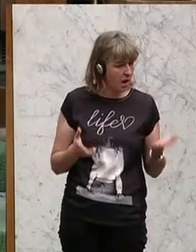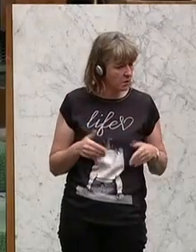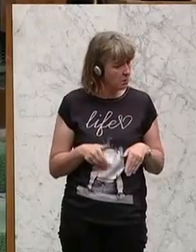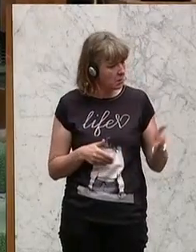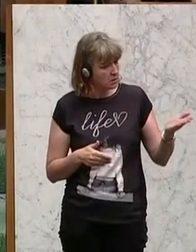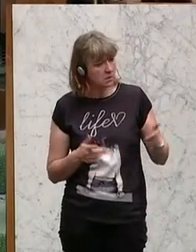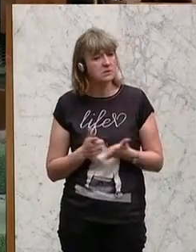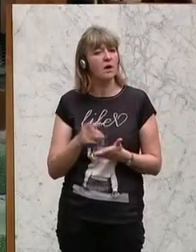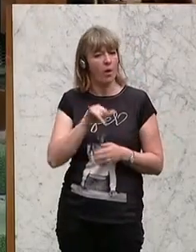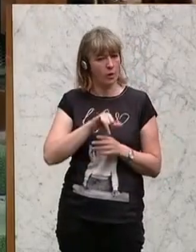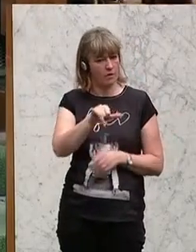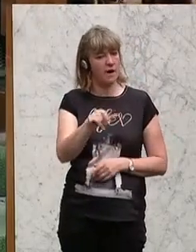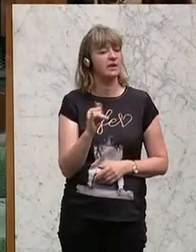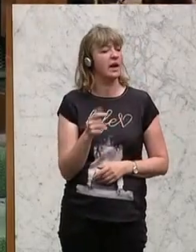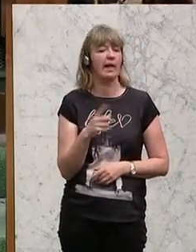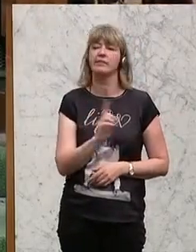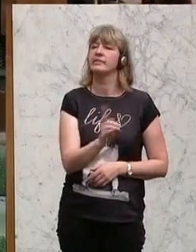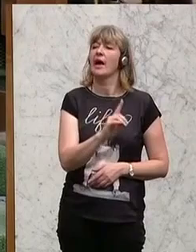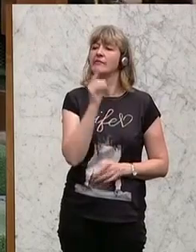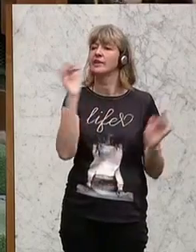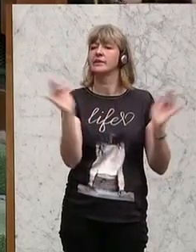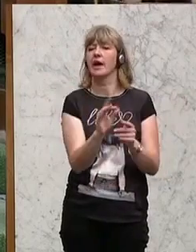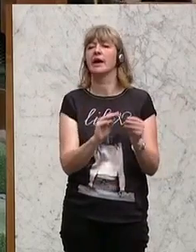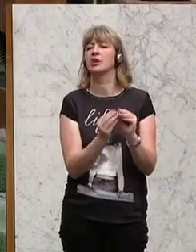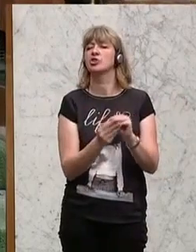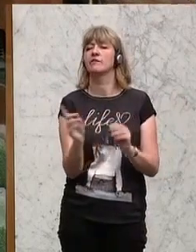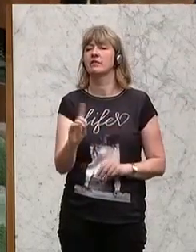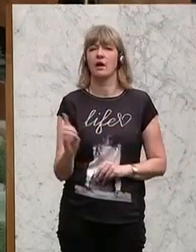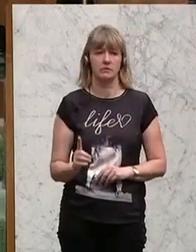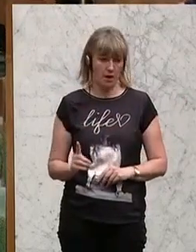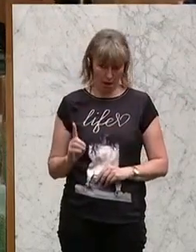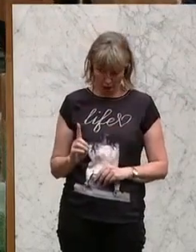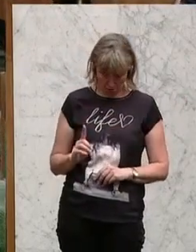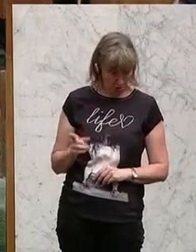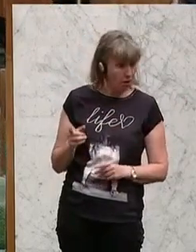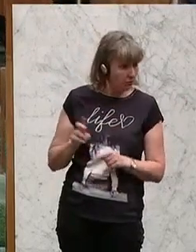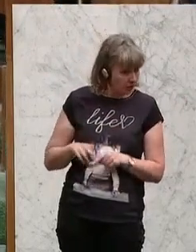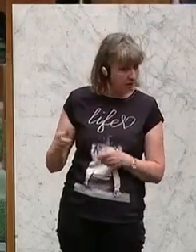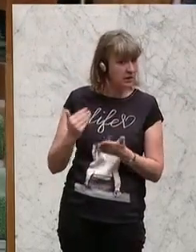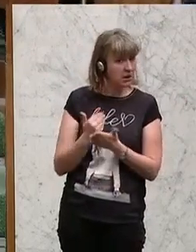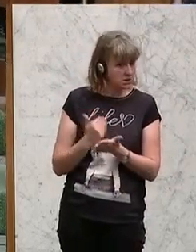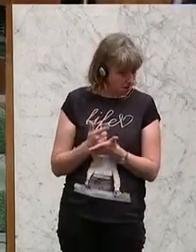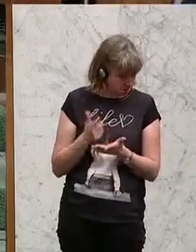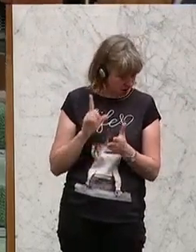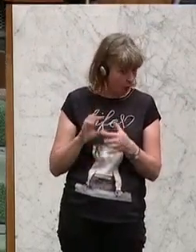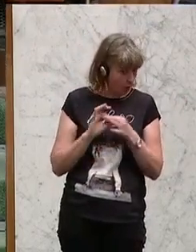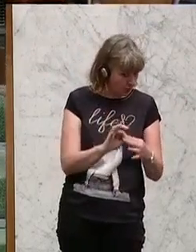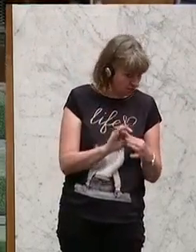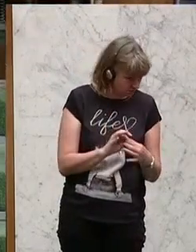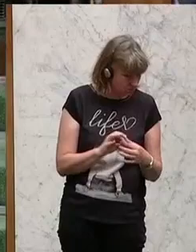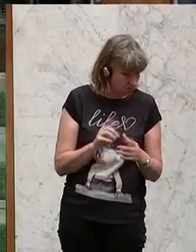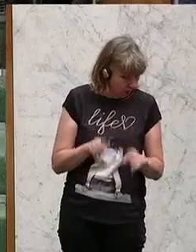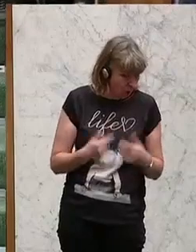in der Causa Eurofighter gesagt, es darf nie wieder Gegengeschäfte geben. Gilt das eigentlich auch für die Verabschiedung von Gesetzen?